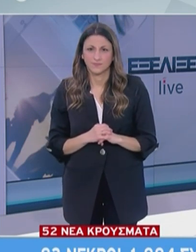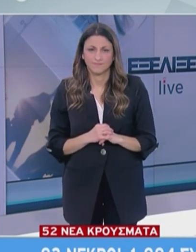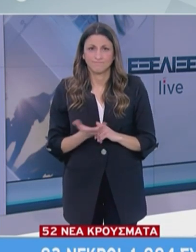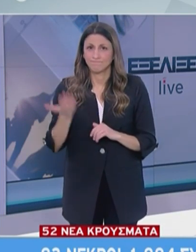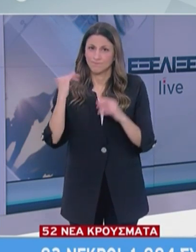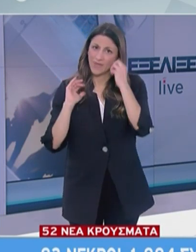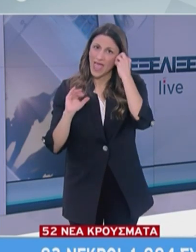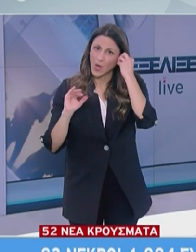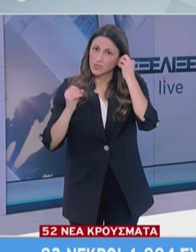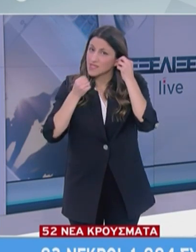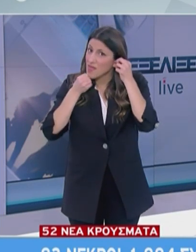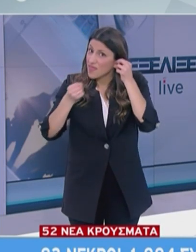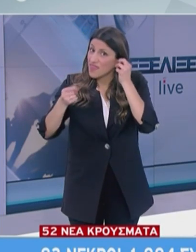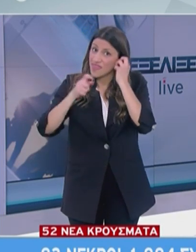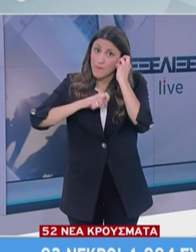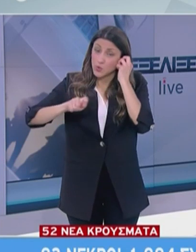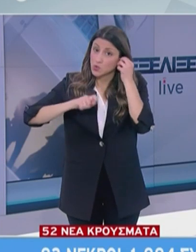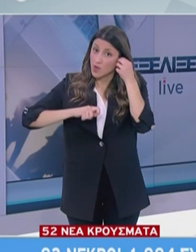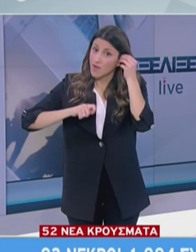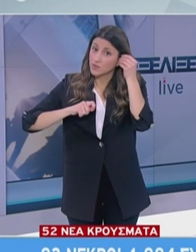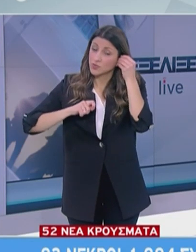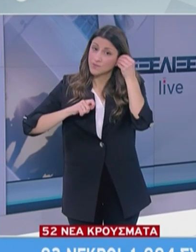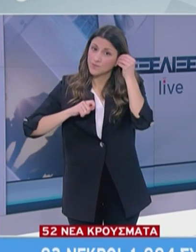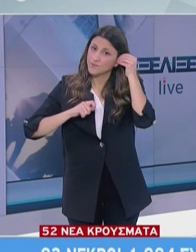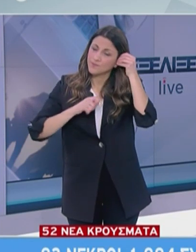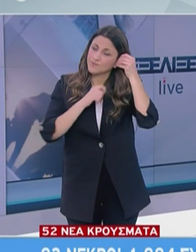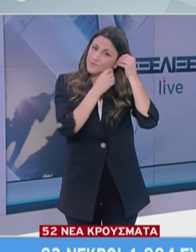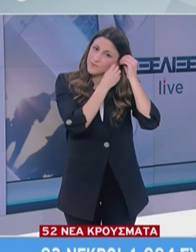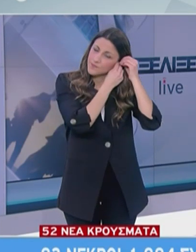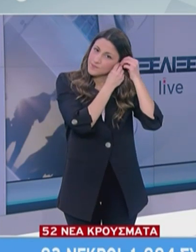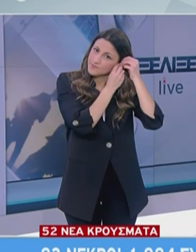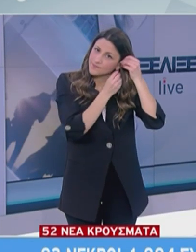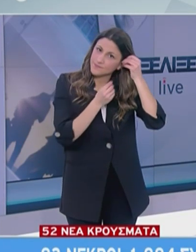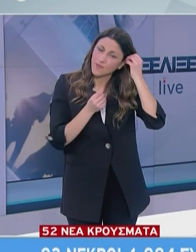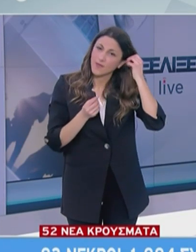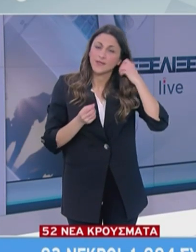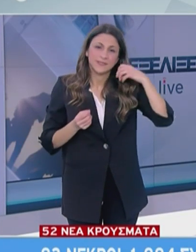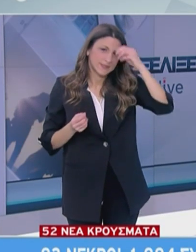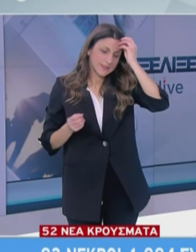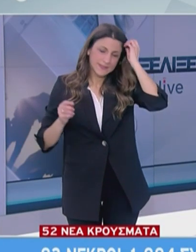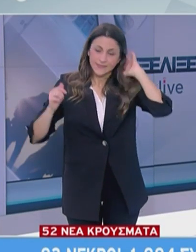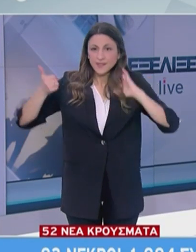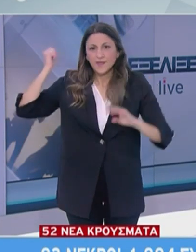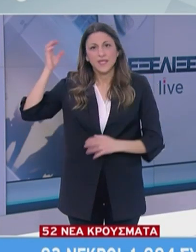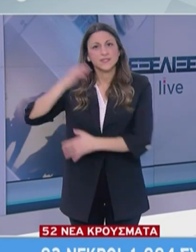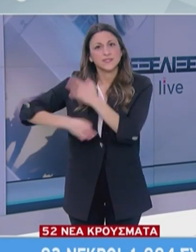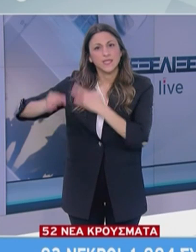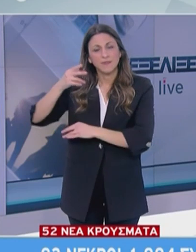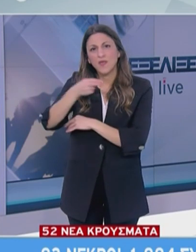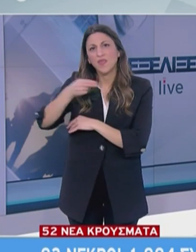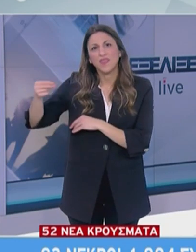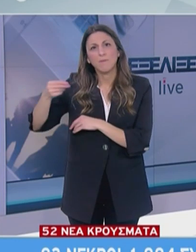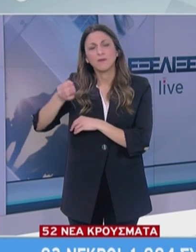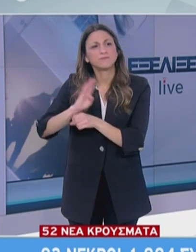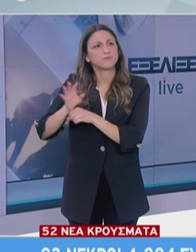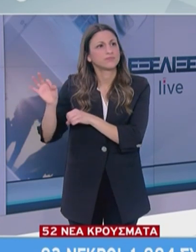Επόμενη ερώτηση από την κυρία Φουσέγη και το Αθηναϊκό Πρακτορείο Ειδήσεων. Κύριε Τσιόδρα, είπατε χθες για τις περιπτώσεις διασποράς της νέας